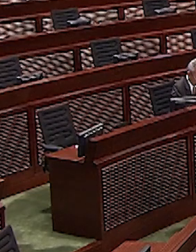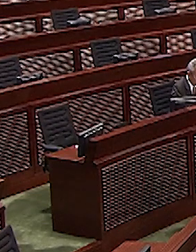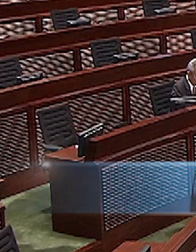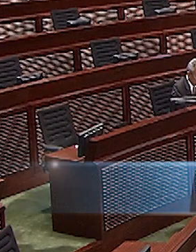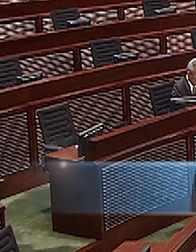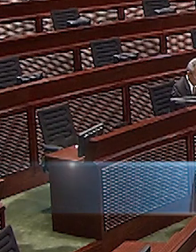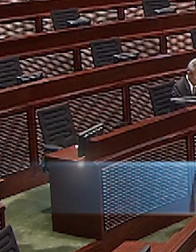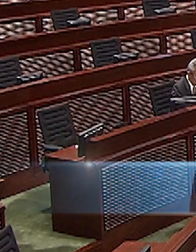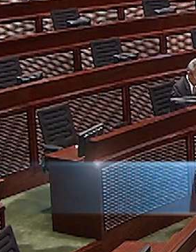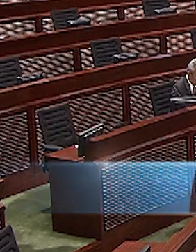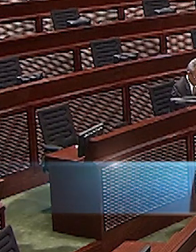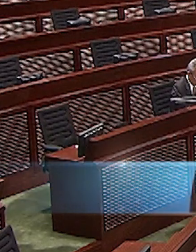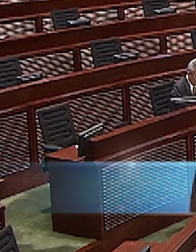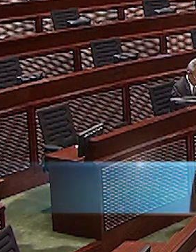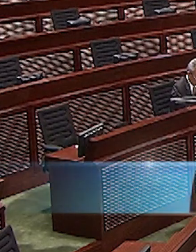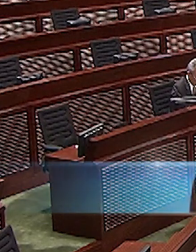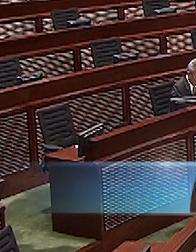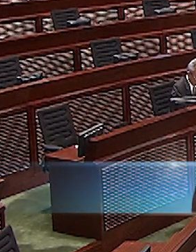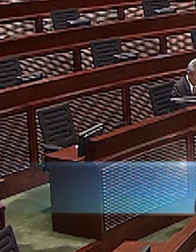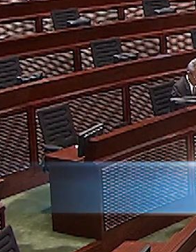張麗雲議員。